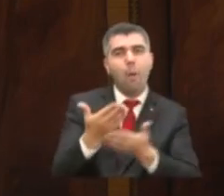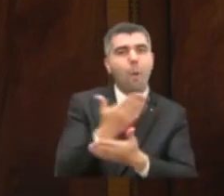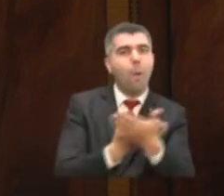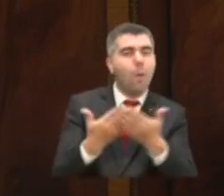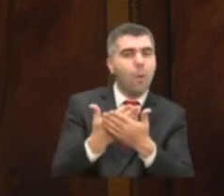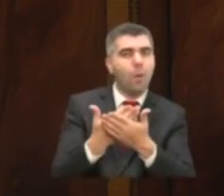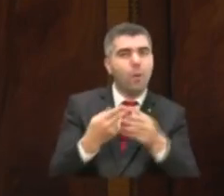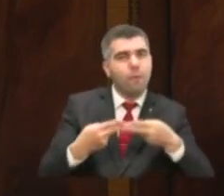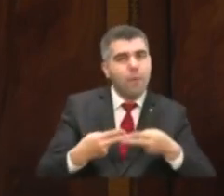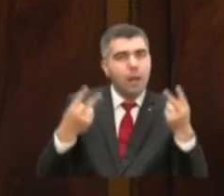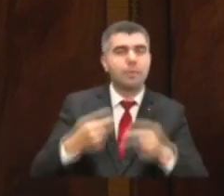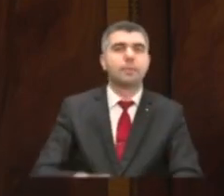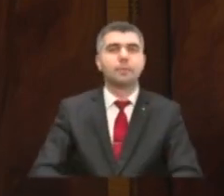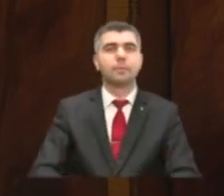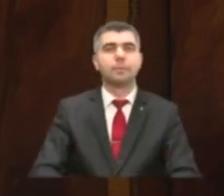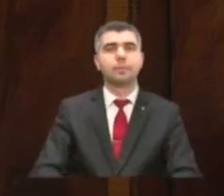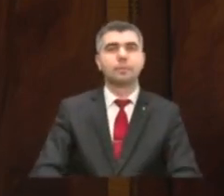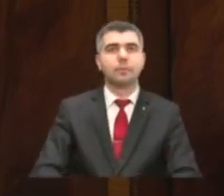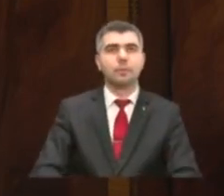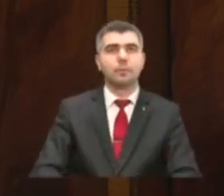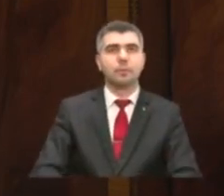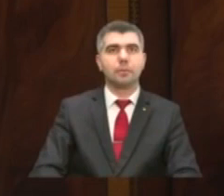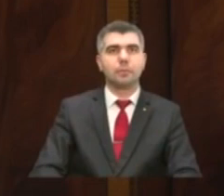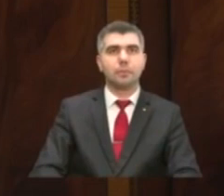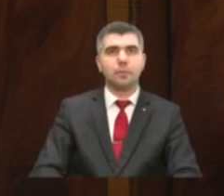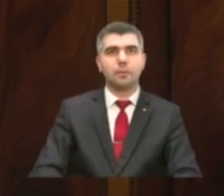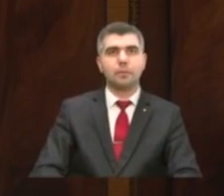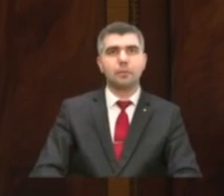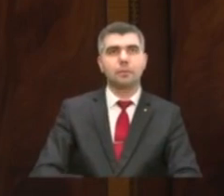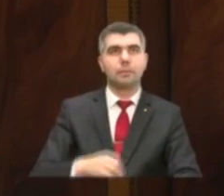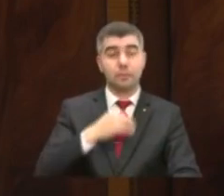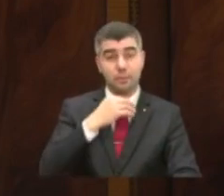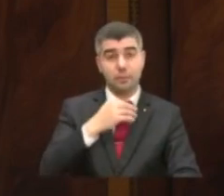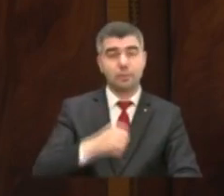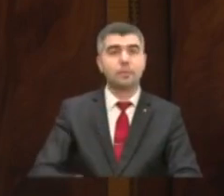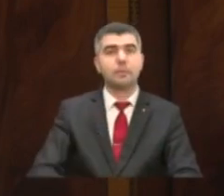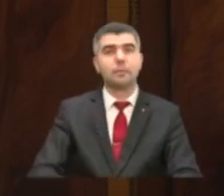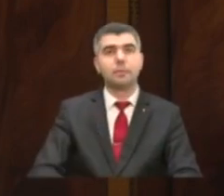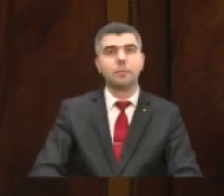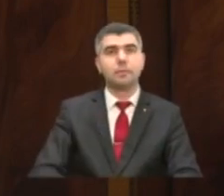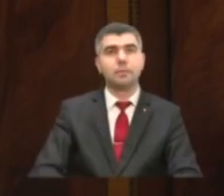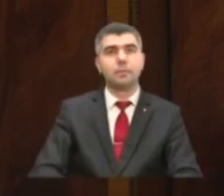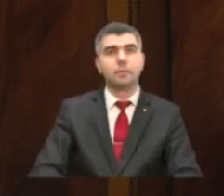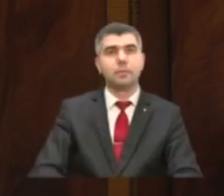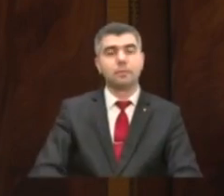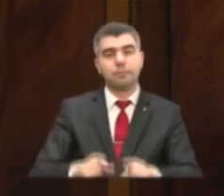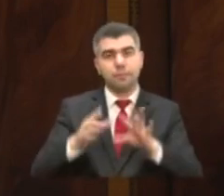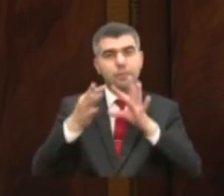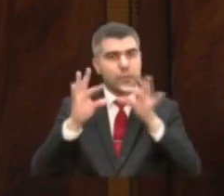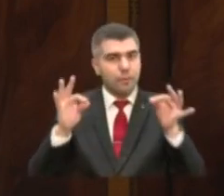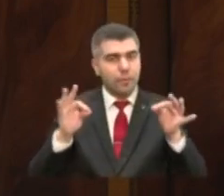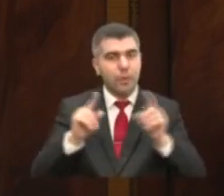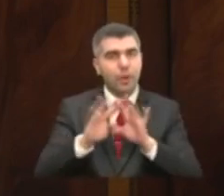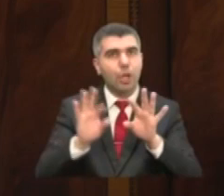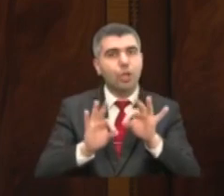معينه. يمكن نرجعوا لهذه المساله من بعد. اذا هذا واحد مجموعه الاجراءات ايضا مهمه